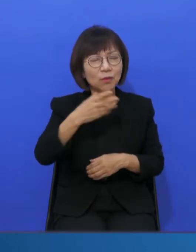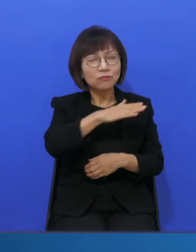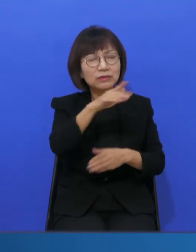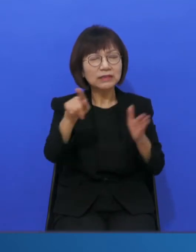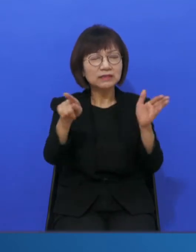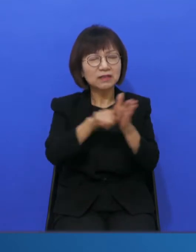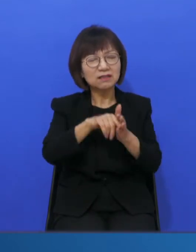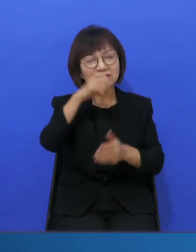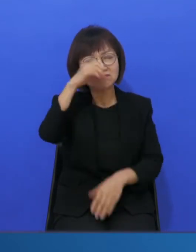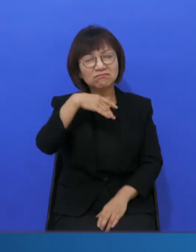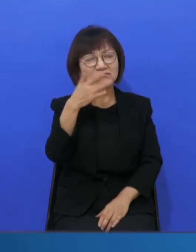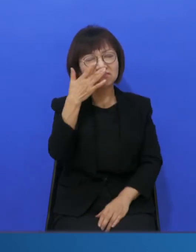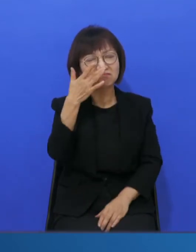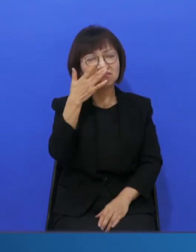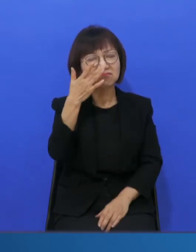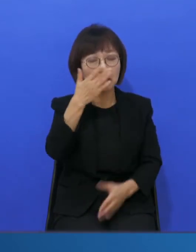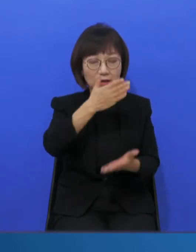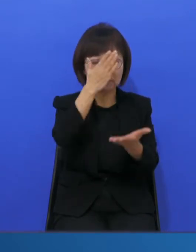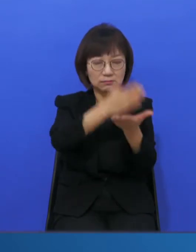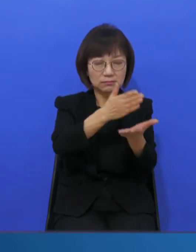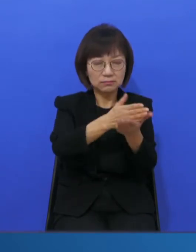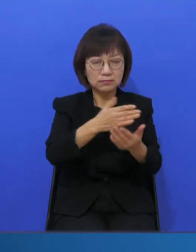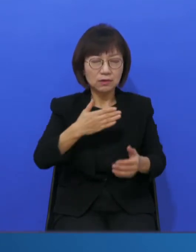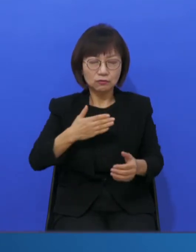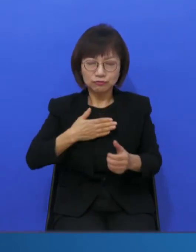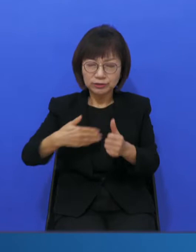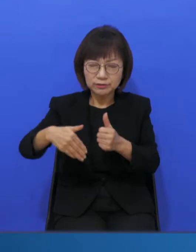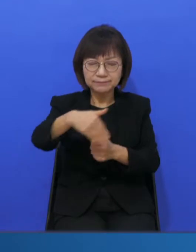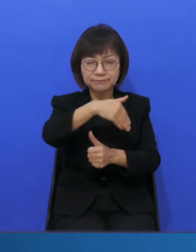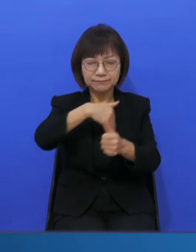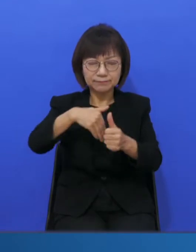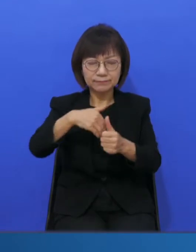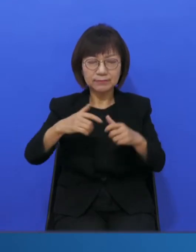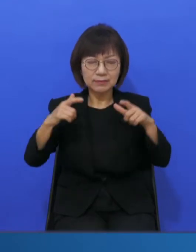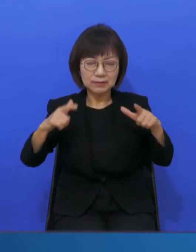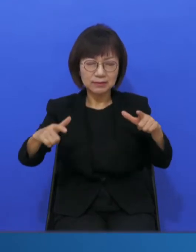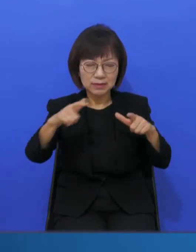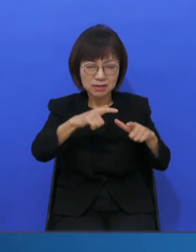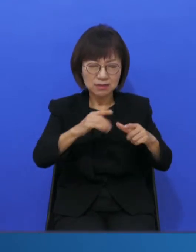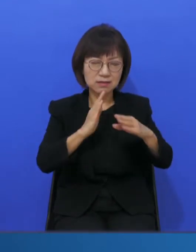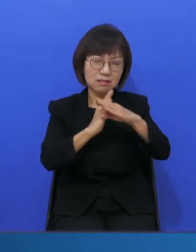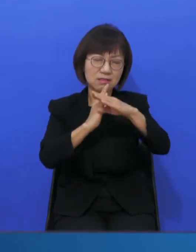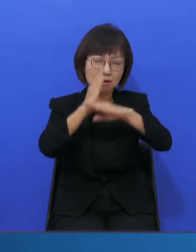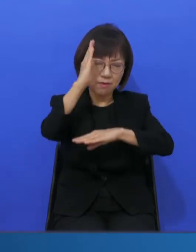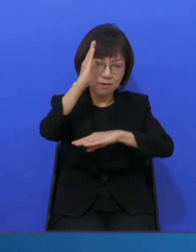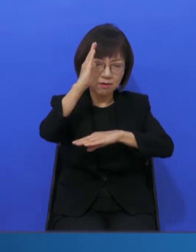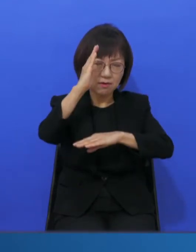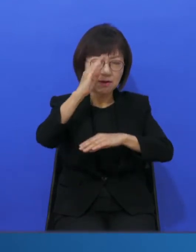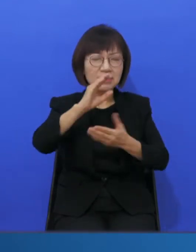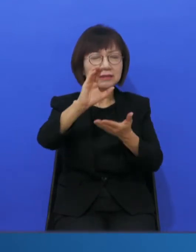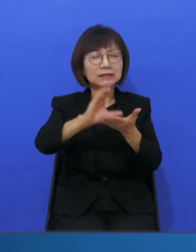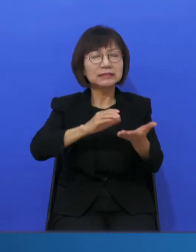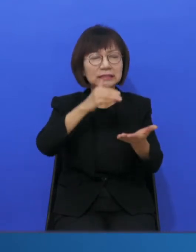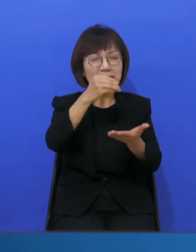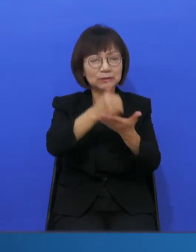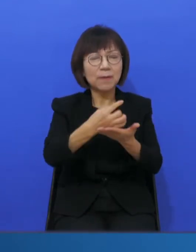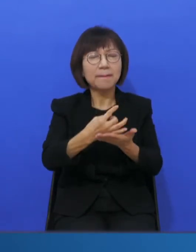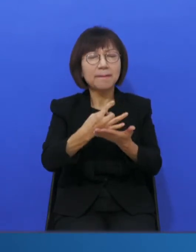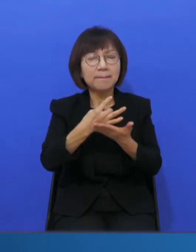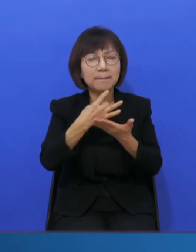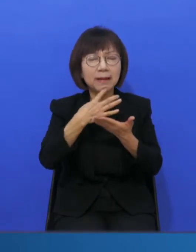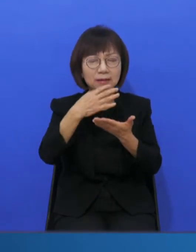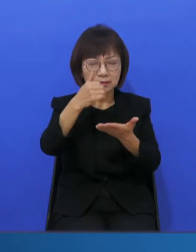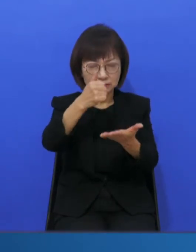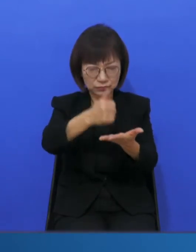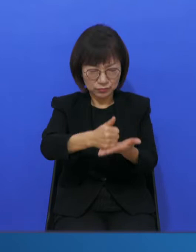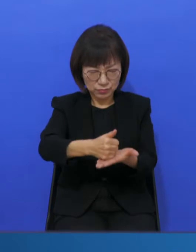하시며 우리의 형편과 지경을 넘어 그리스도만 존귀케 되는 정인의 삶을 살기를 원합니다. Open up our spiritual eyes